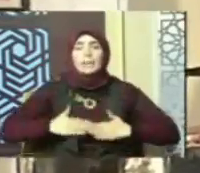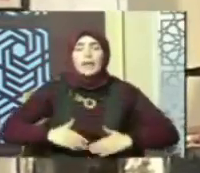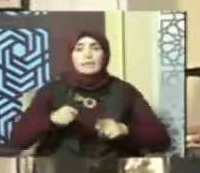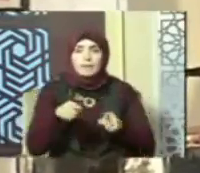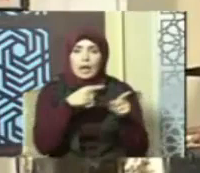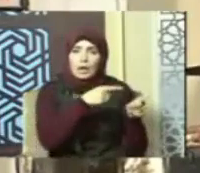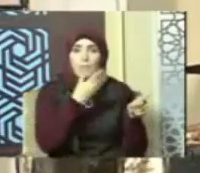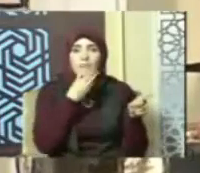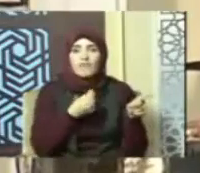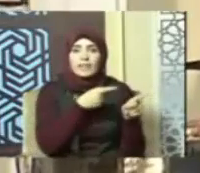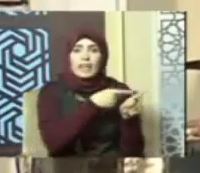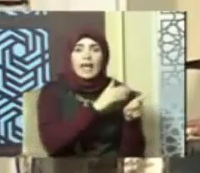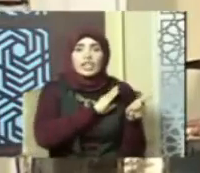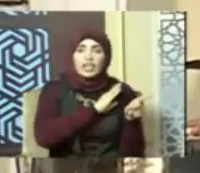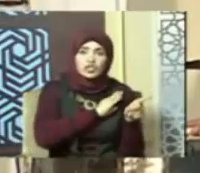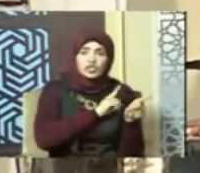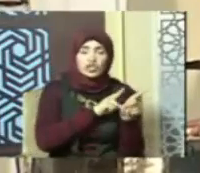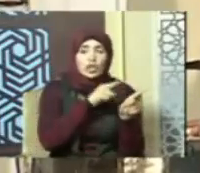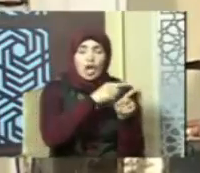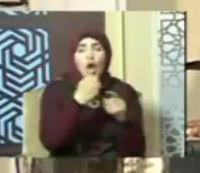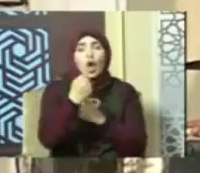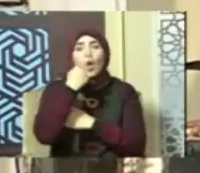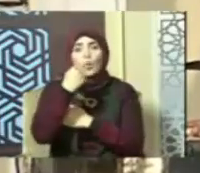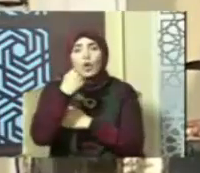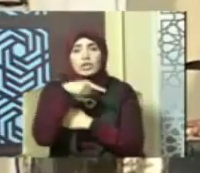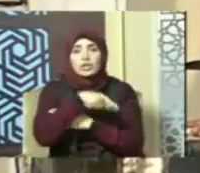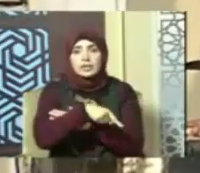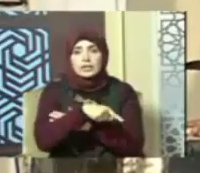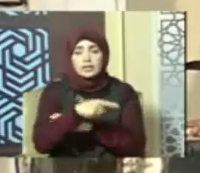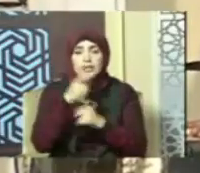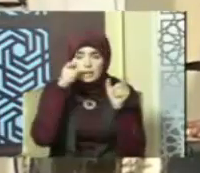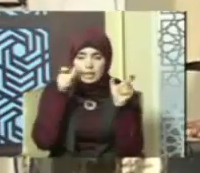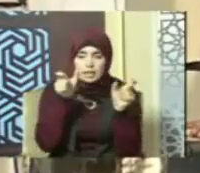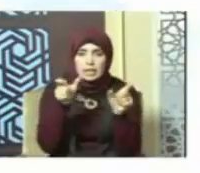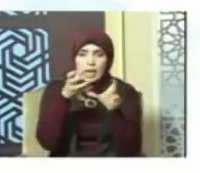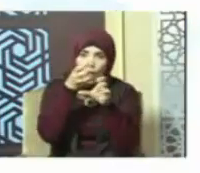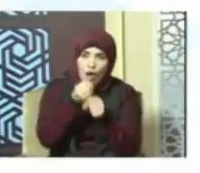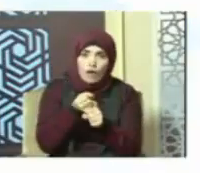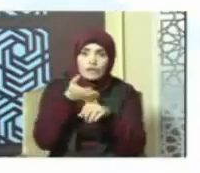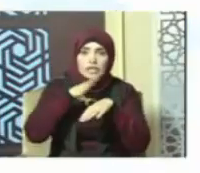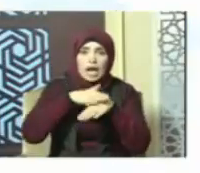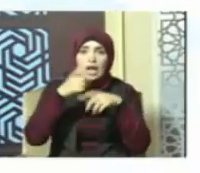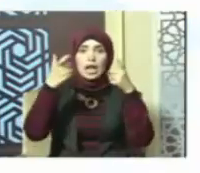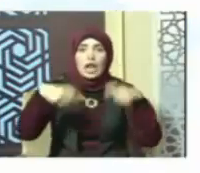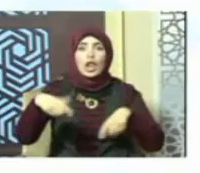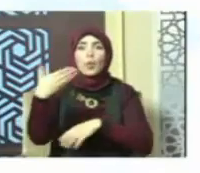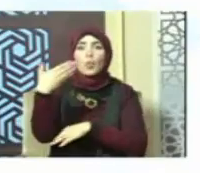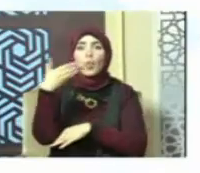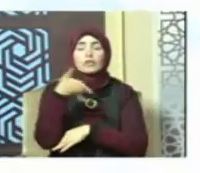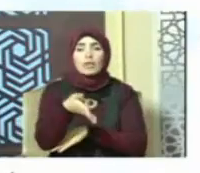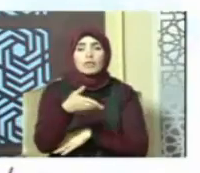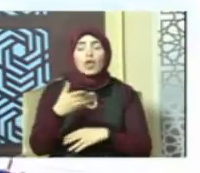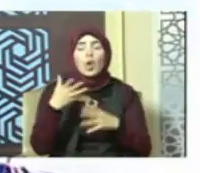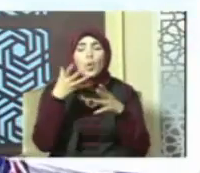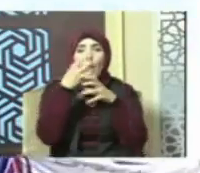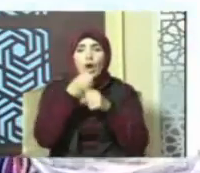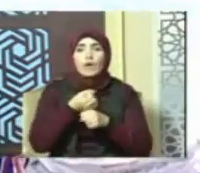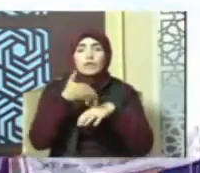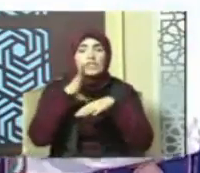لوطن بدون جيش قوي يحمي هذا الوطن ويحافظ على